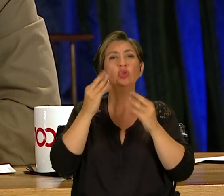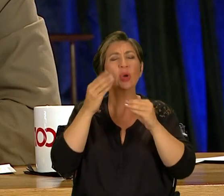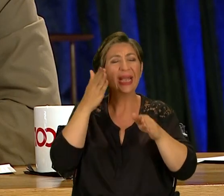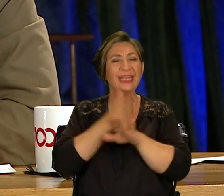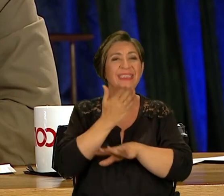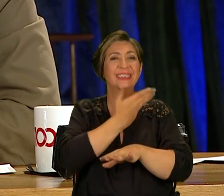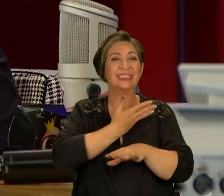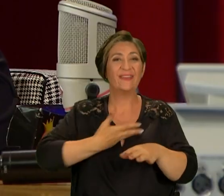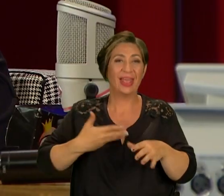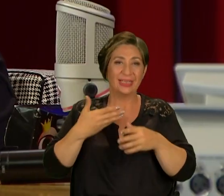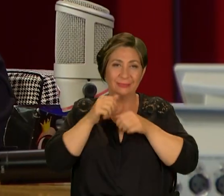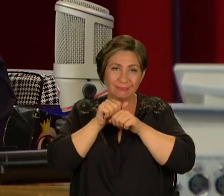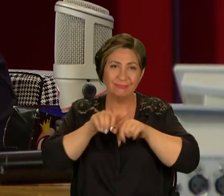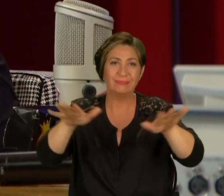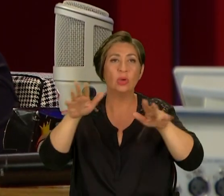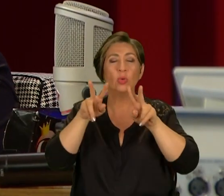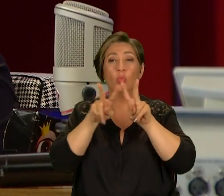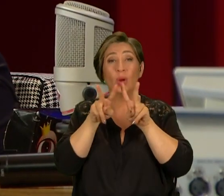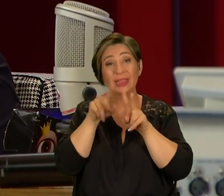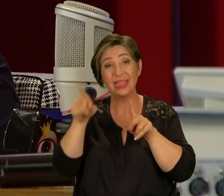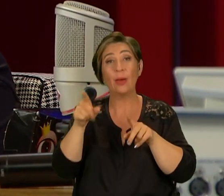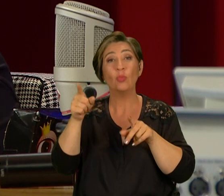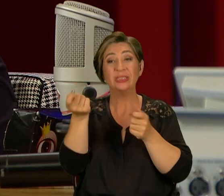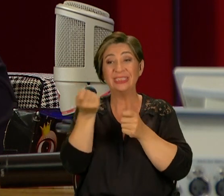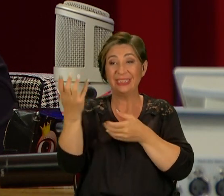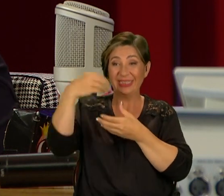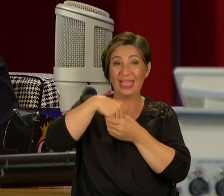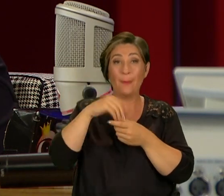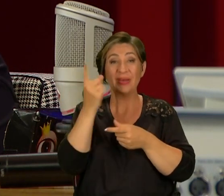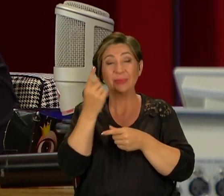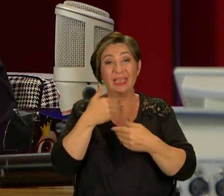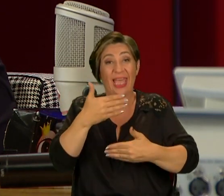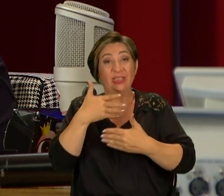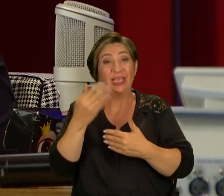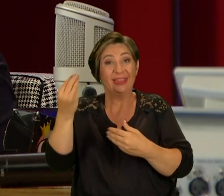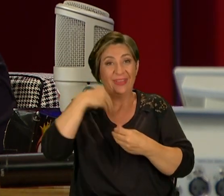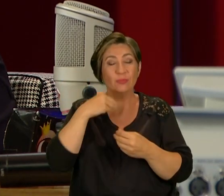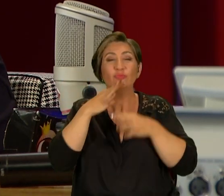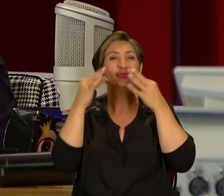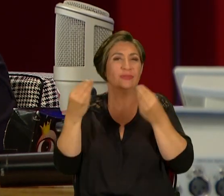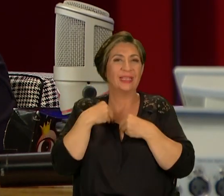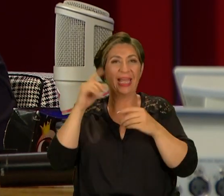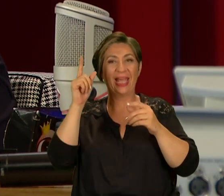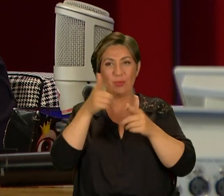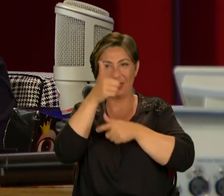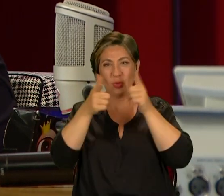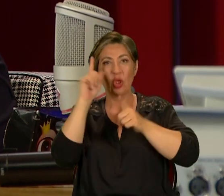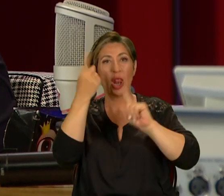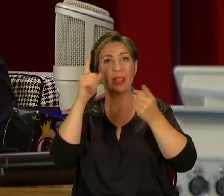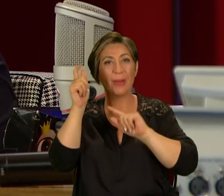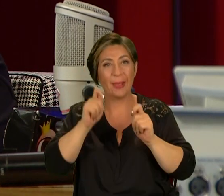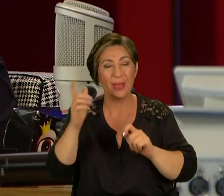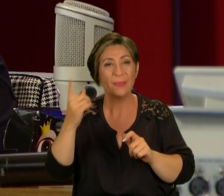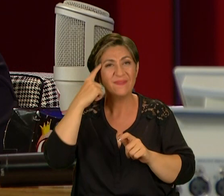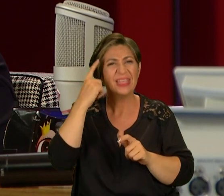gerçekten severek paylaştığımız bir şarkı oldu. Murat da bu işin içine başka bir heyecan kattı. Bizi mutlu etti yani bu kliple. Çünkü